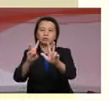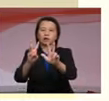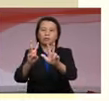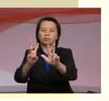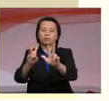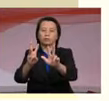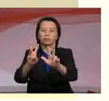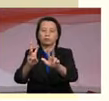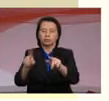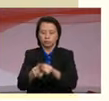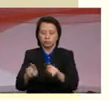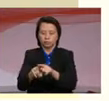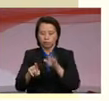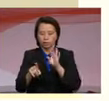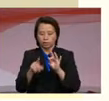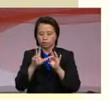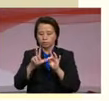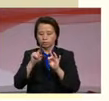bersamaan dengan